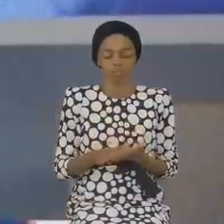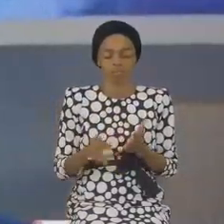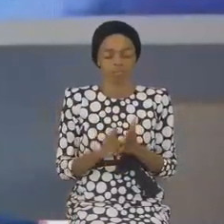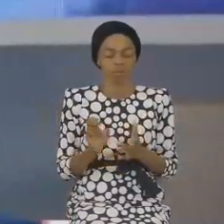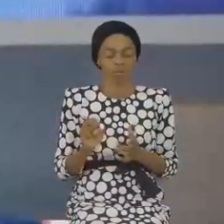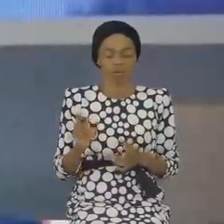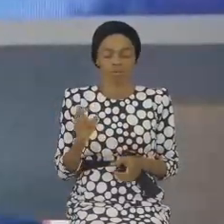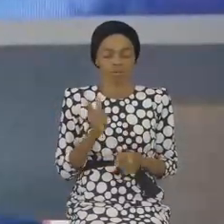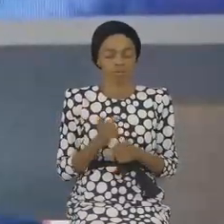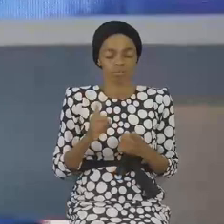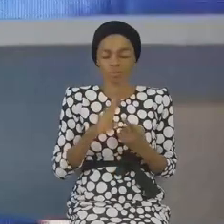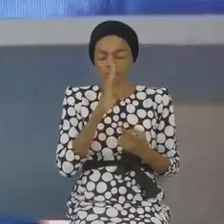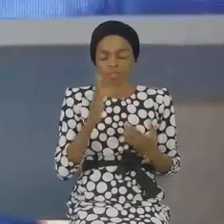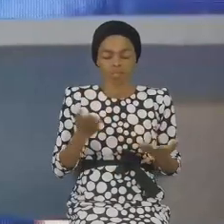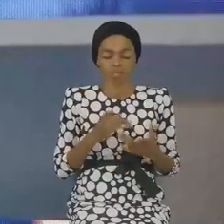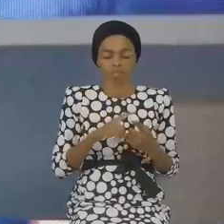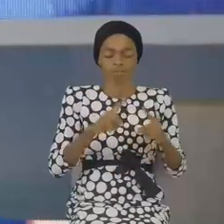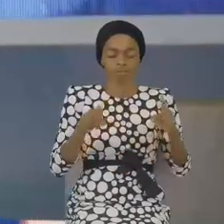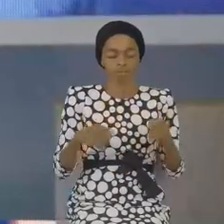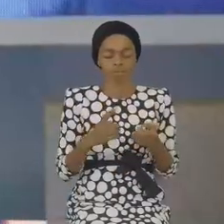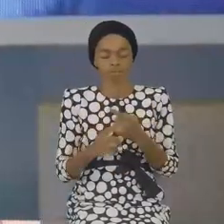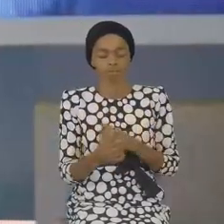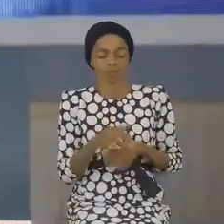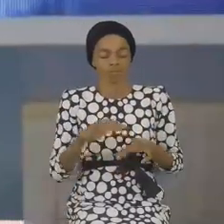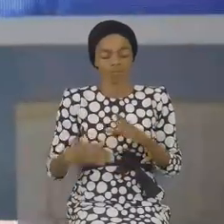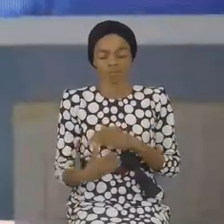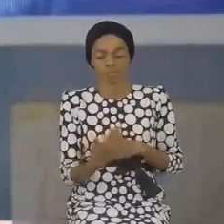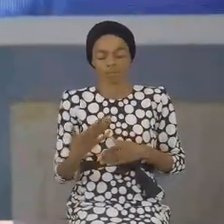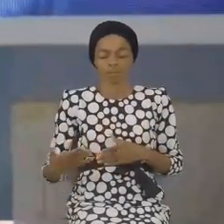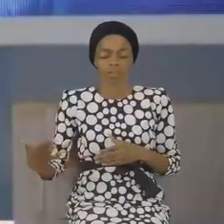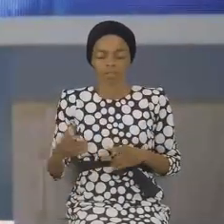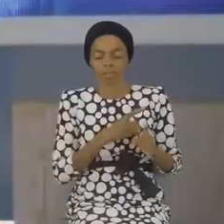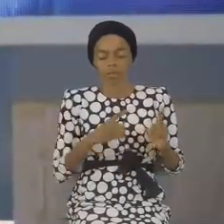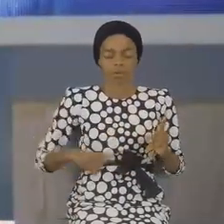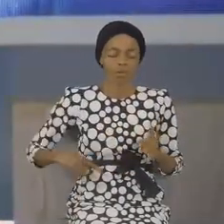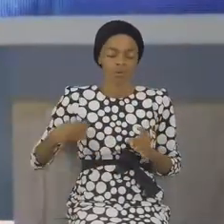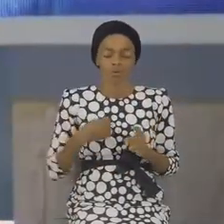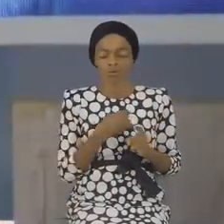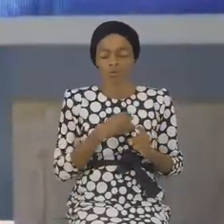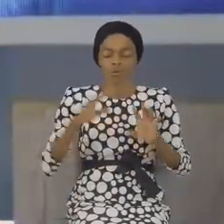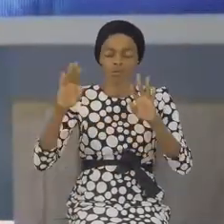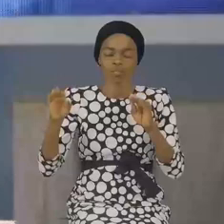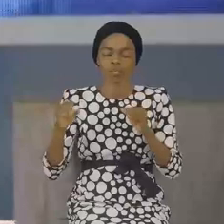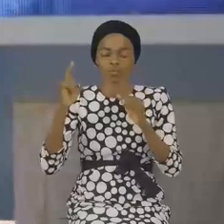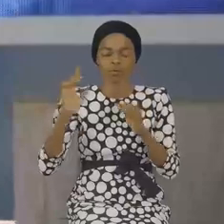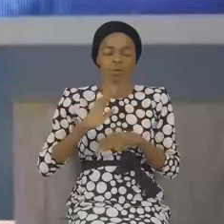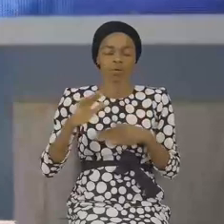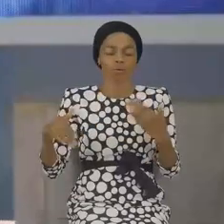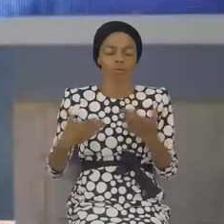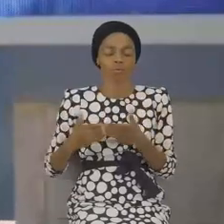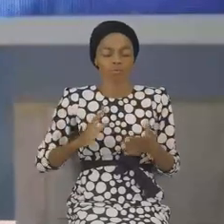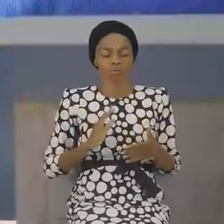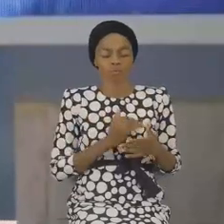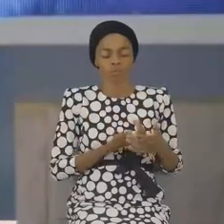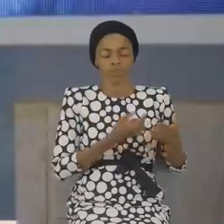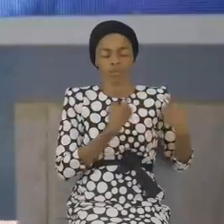là pour passer à autre chose après. Mais Seigneur, nous te donnons tous nos cœurs, toute